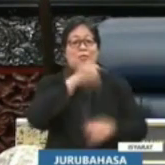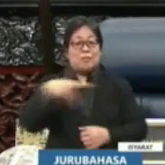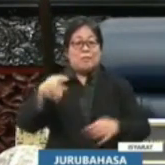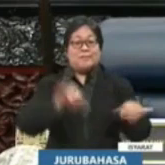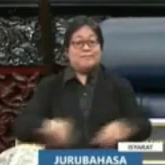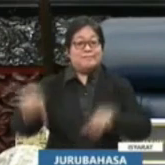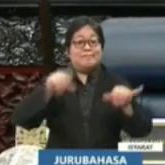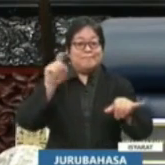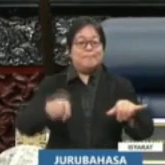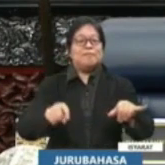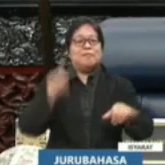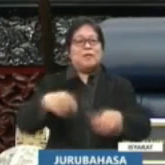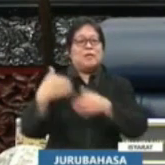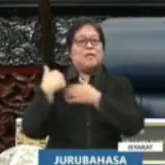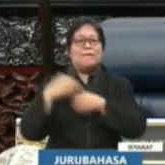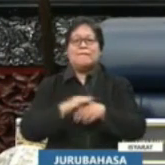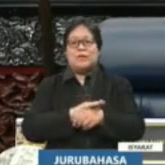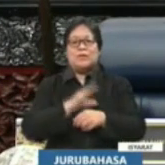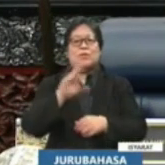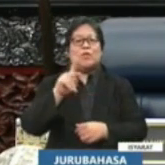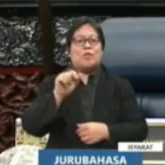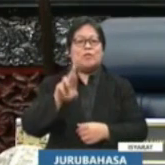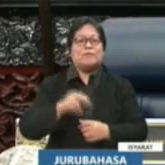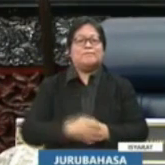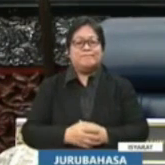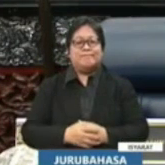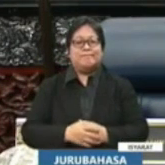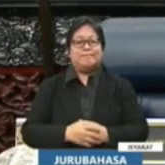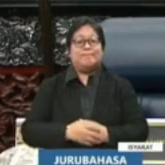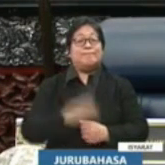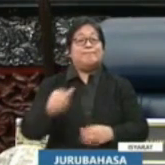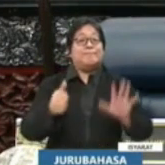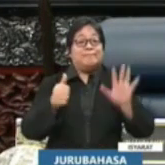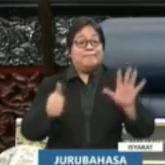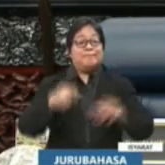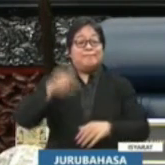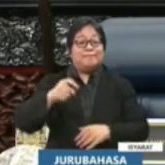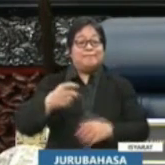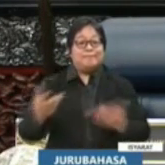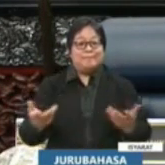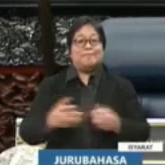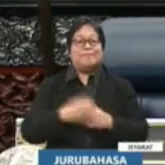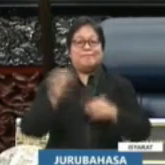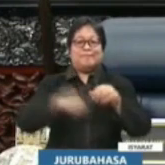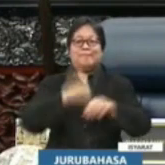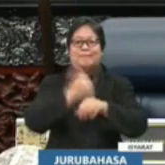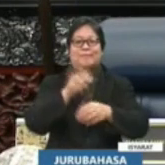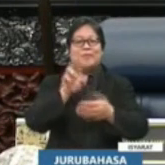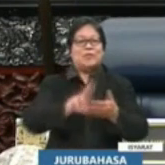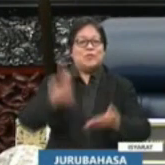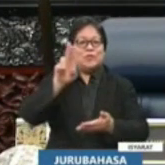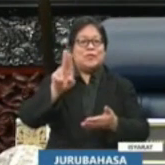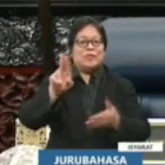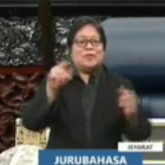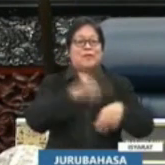SOP yang perlu ditanggung sepenuhnya oleh kontraktor. Dan keenam, keperluan untuk mewujudkan Universal